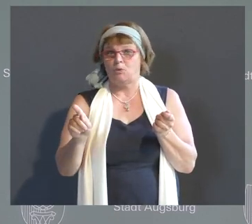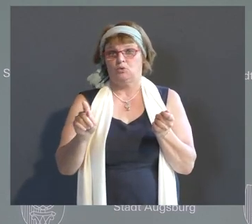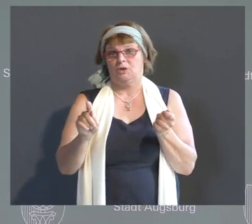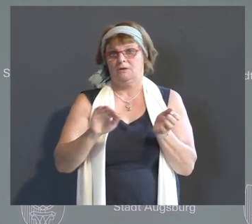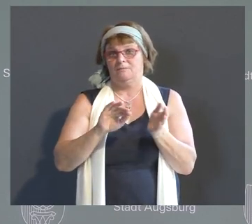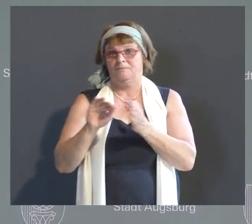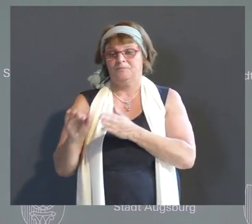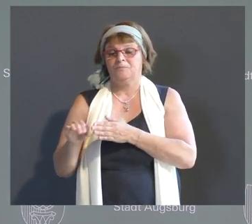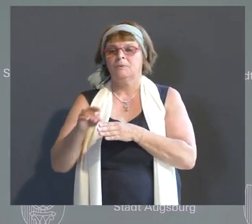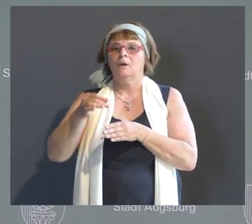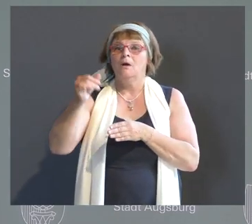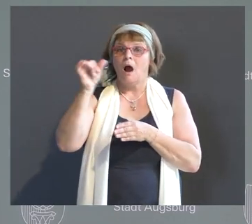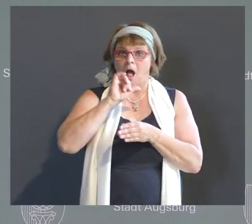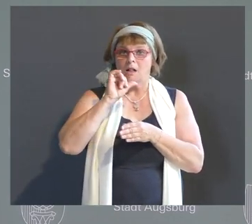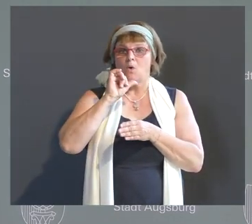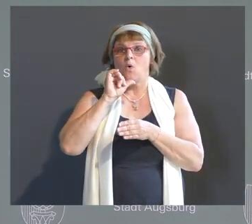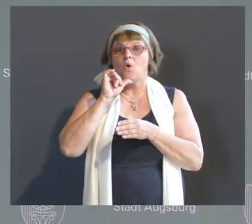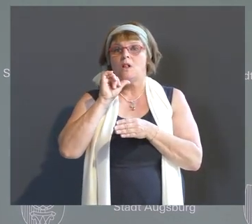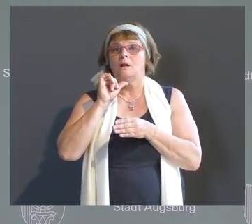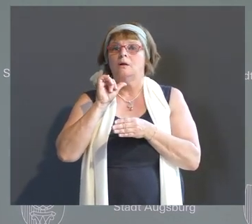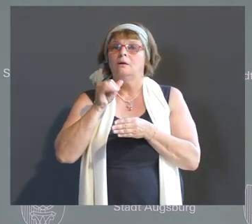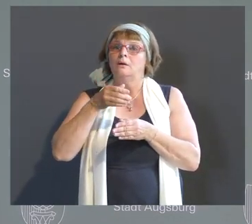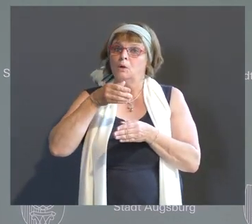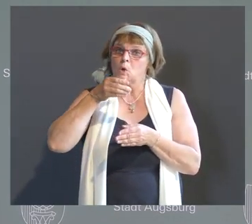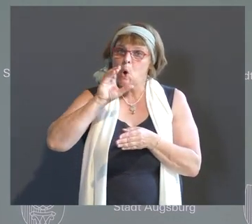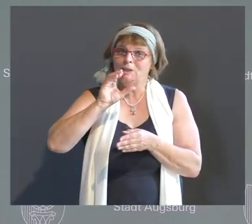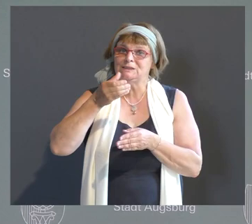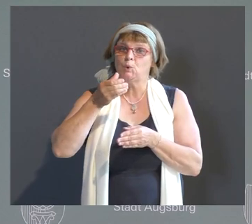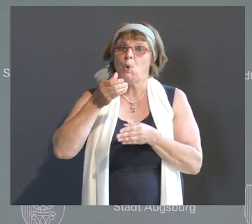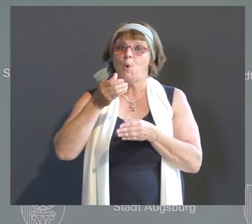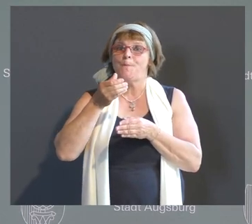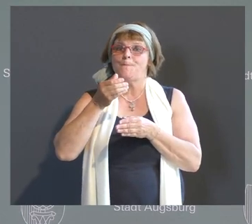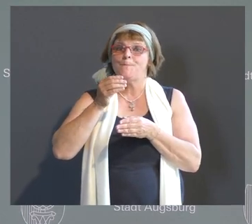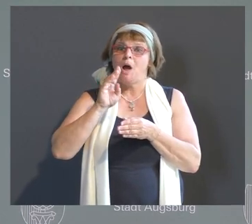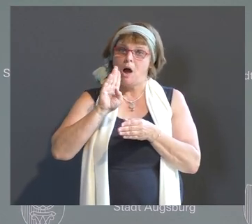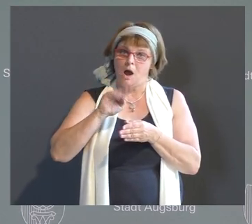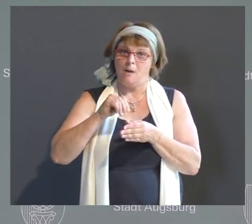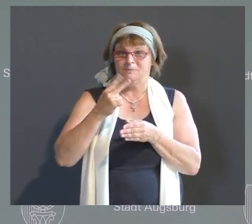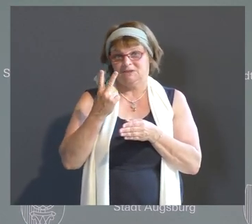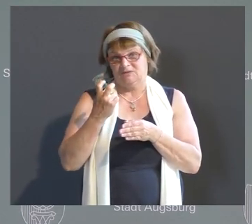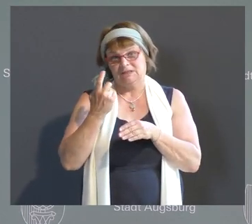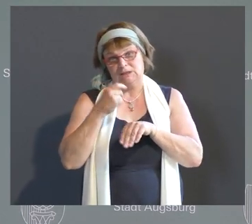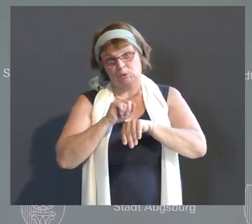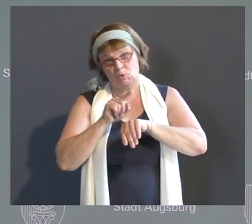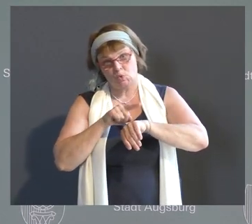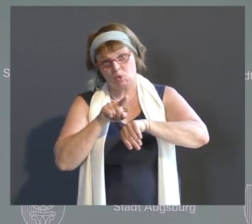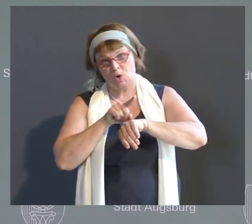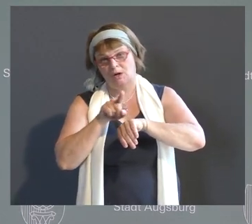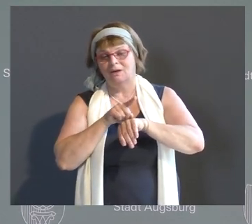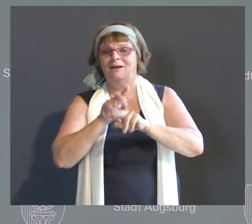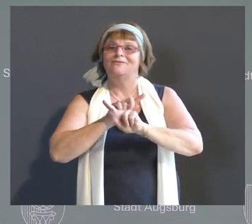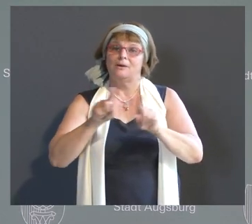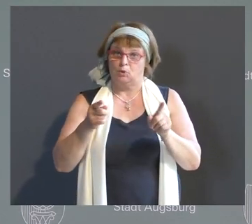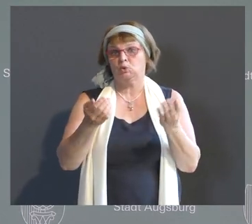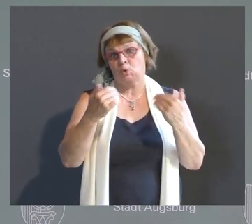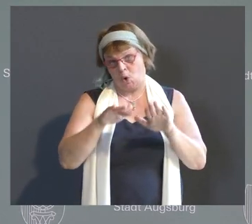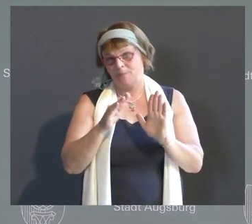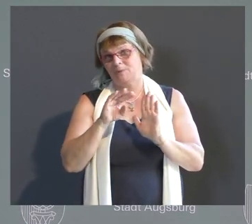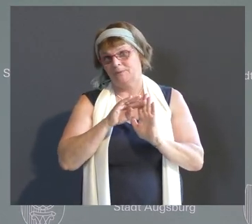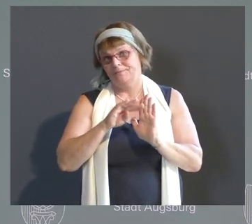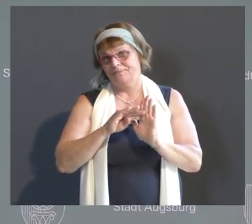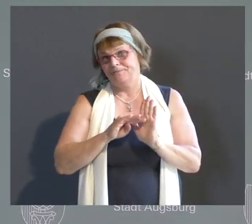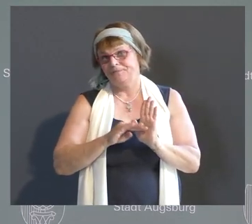geben, ebenfalls ab 20 Uhr außerhalb der Freischankflächen und auch entsprechend geltend in